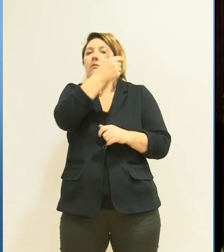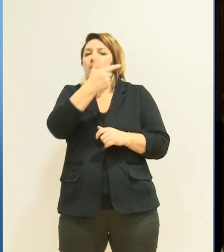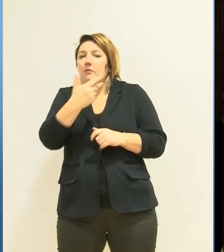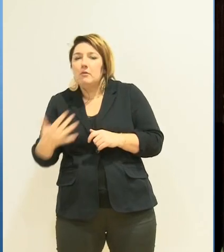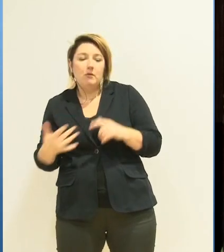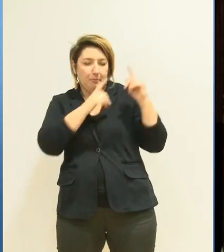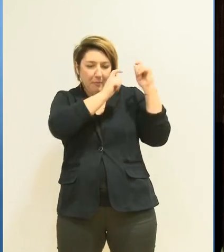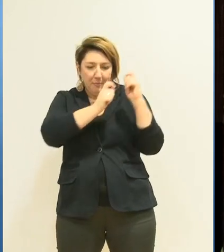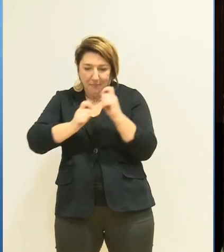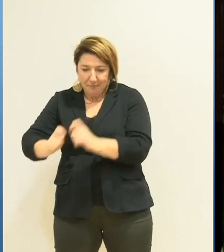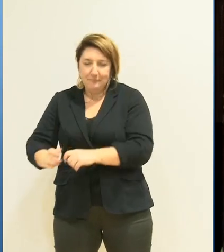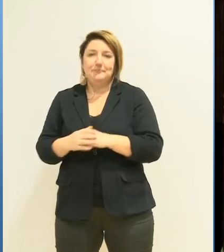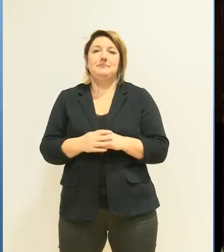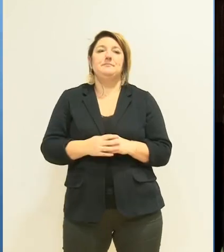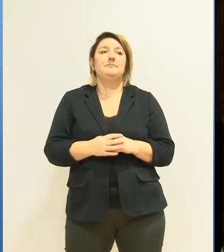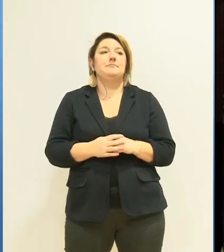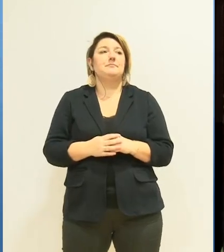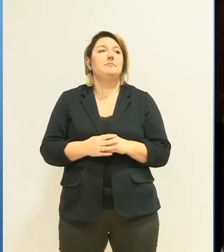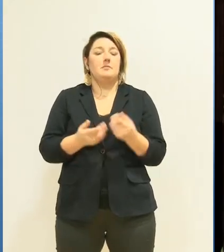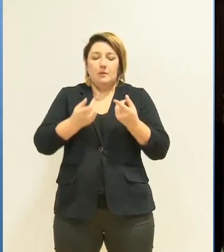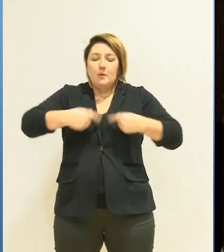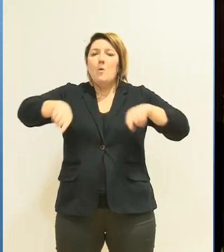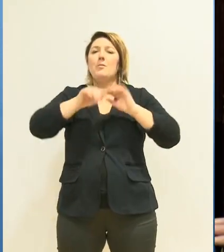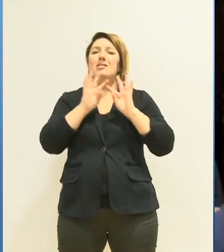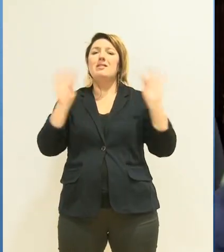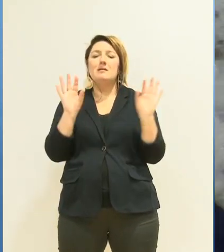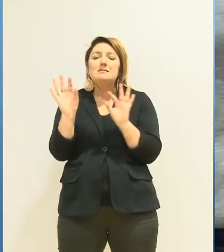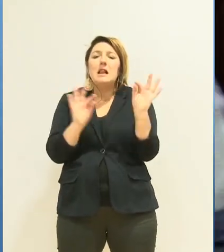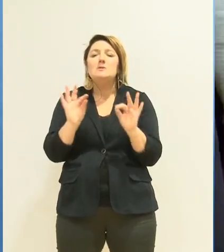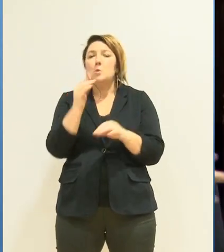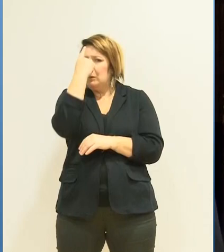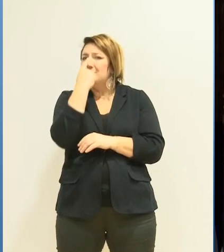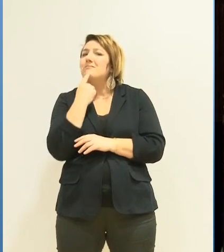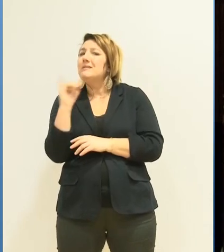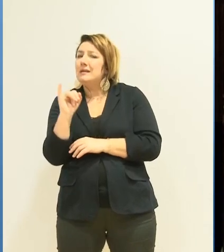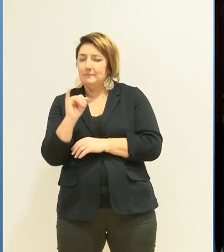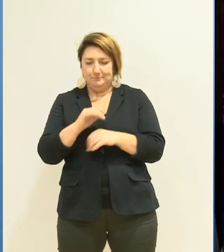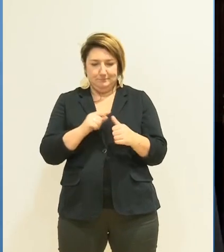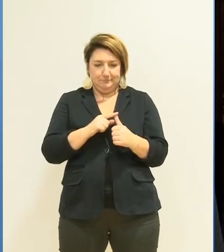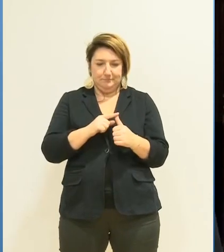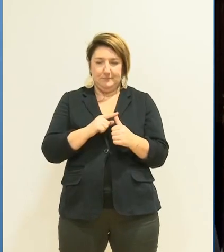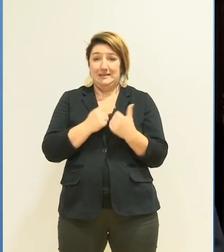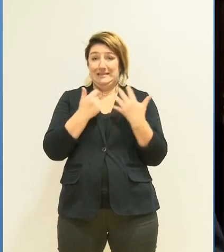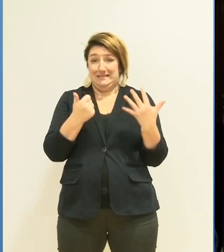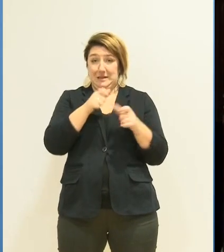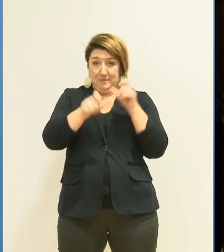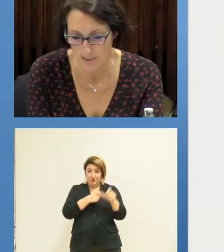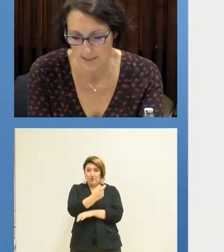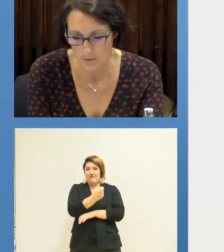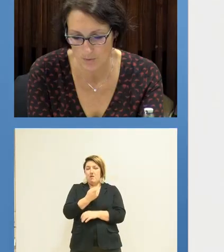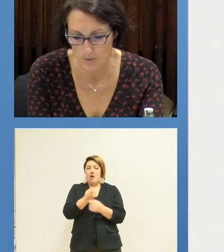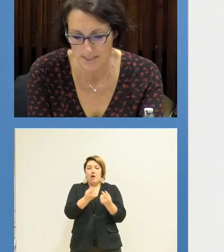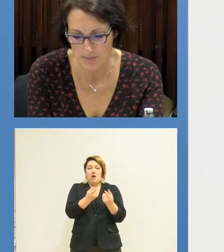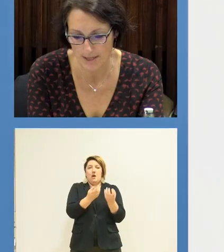je rappelle la composition de ce comité de sélection il s'agit de six membres qui sont exclus du